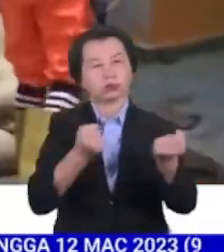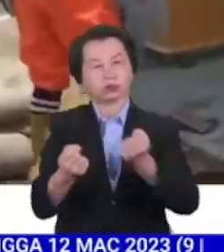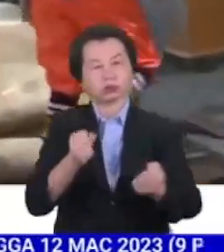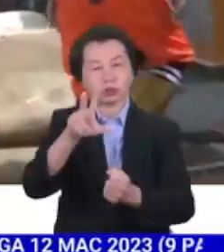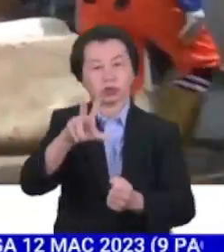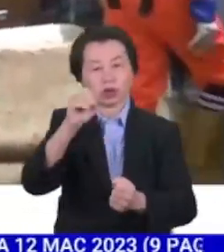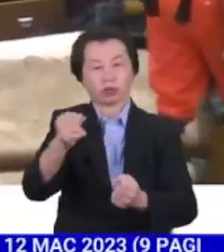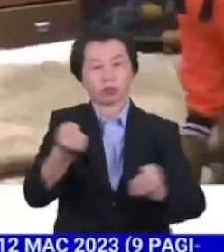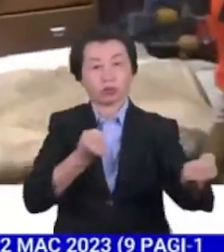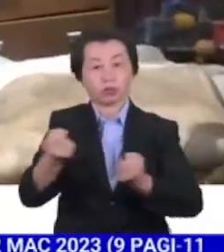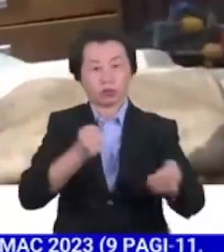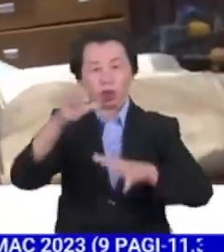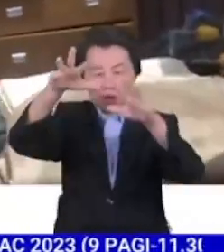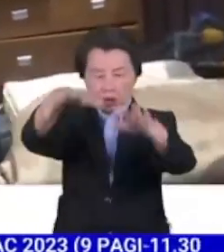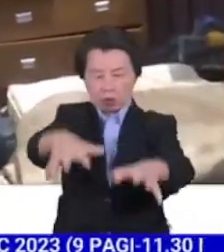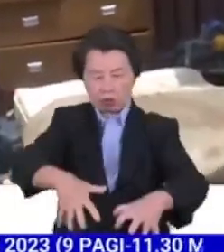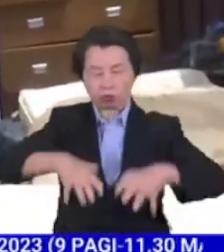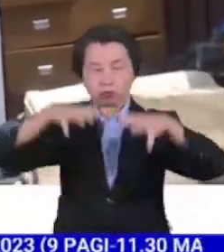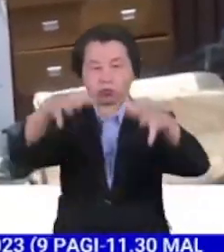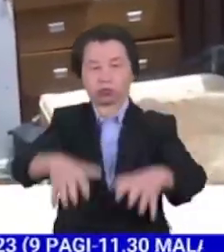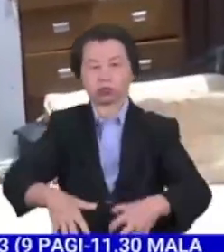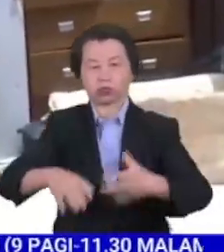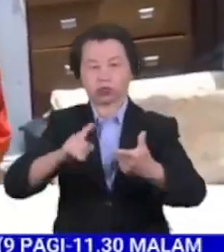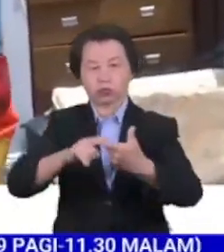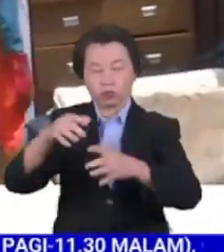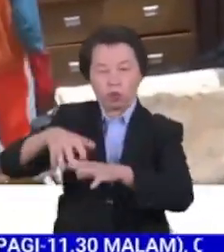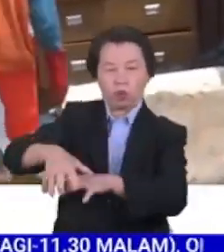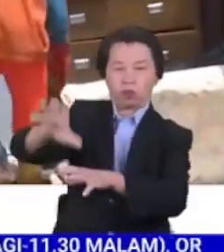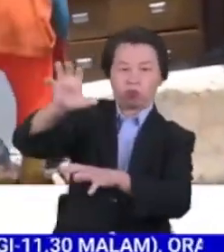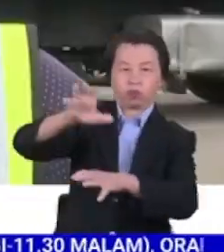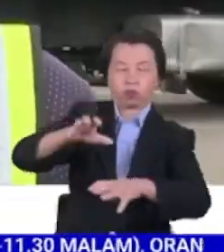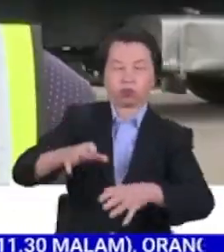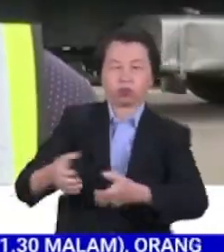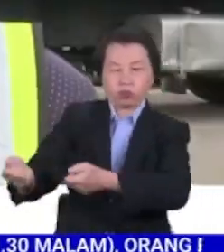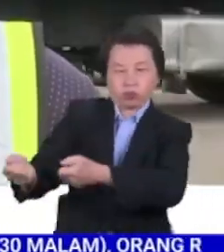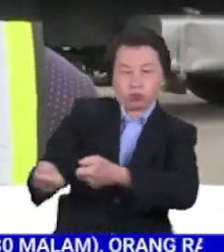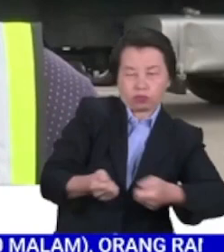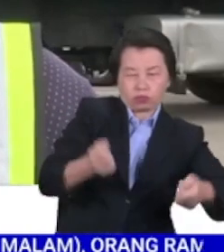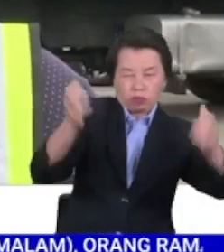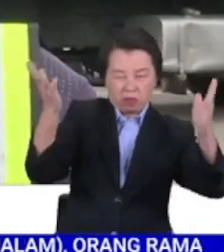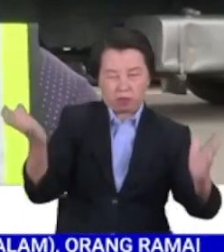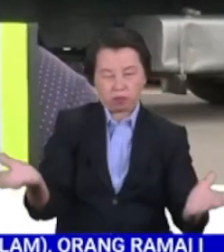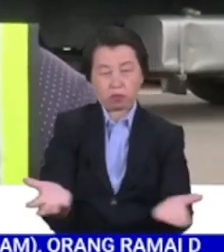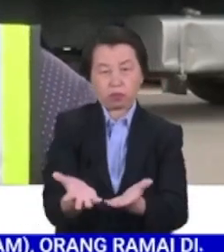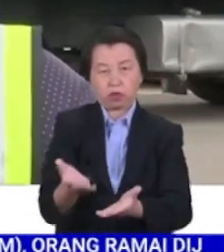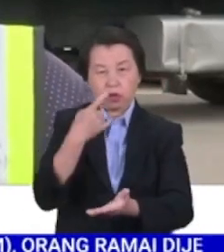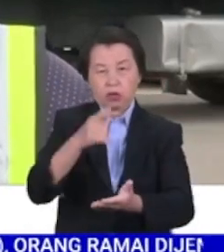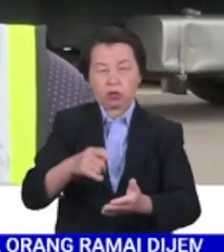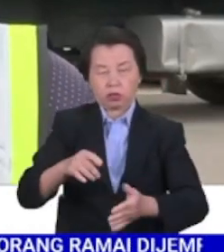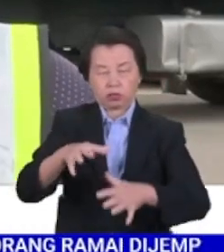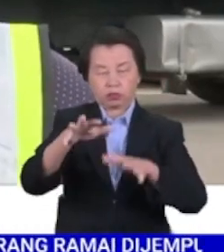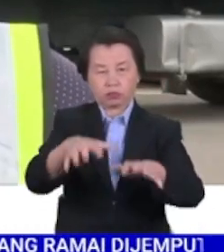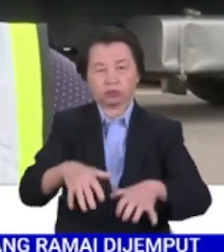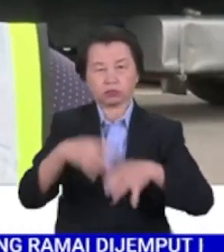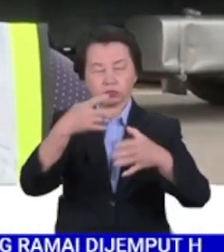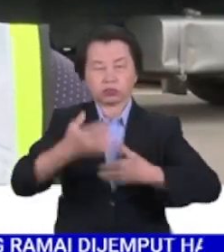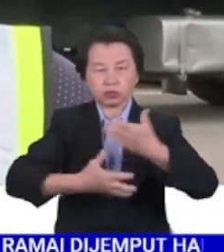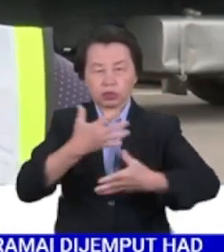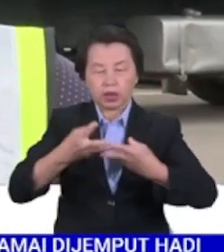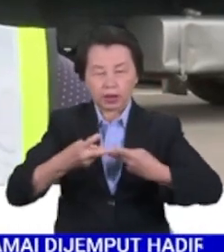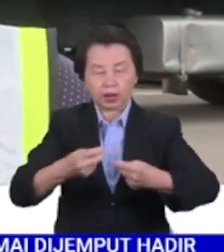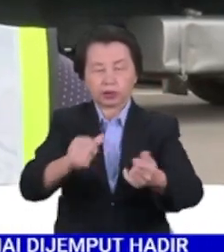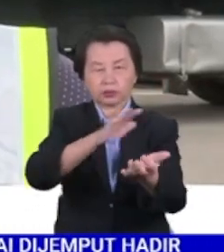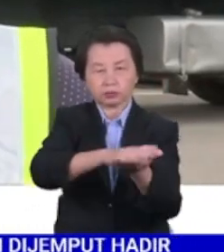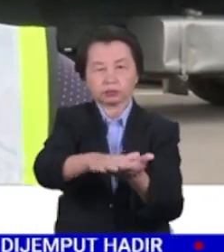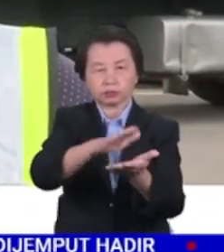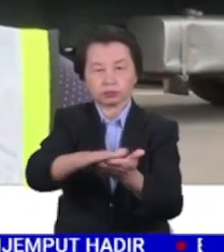30 jentera kita, melibatkan open tipe, roro dan juga jentolak bagi melancarkan proses